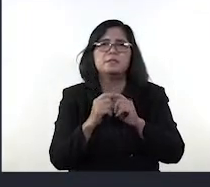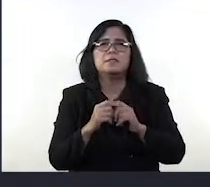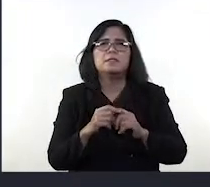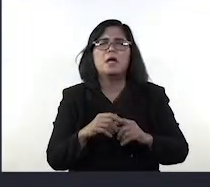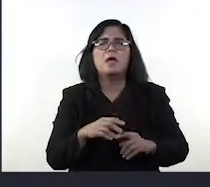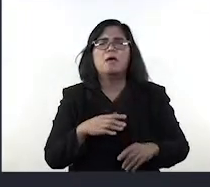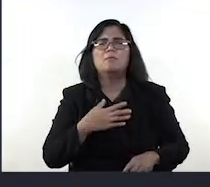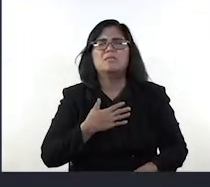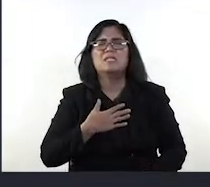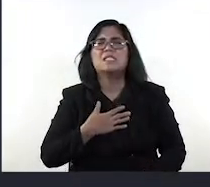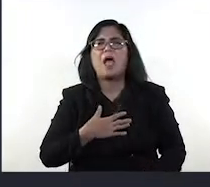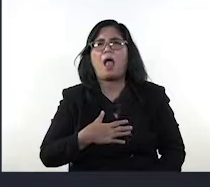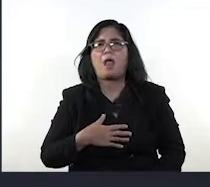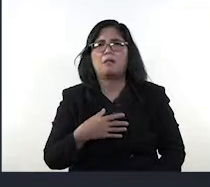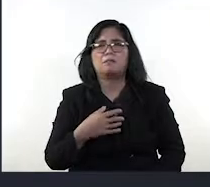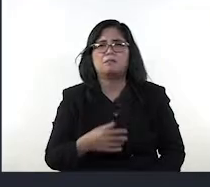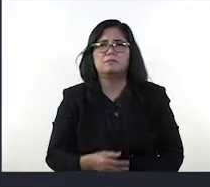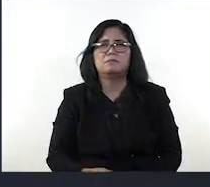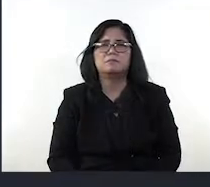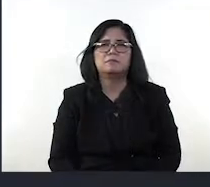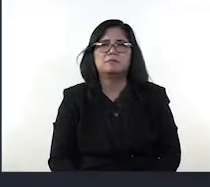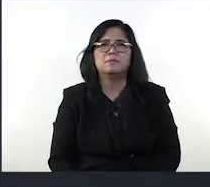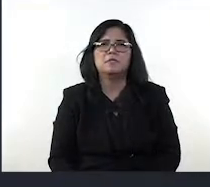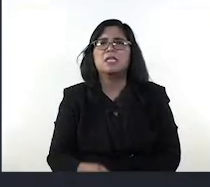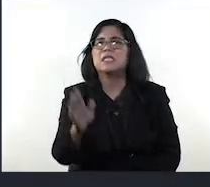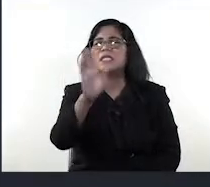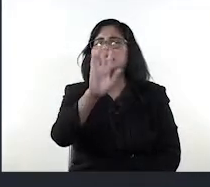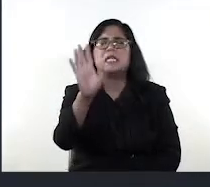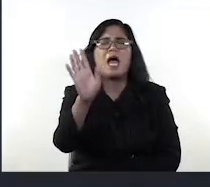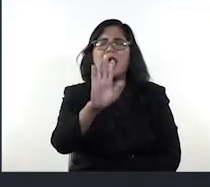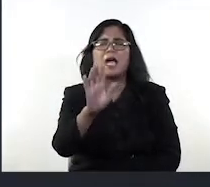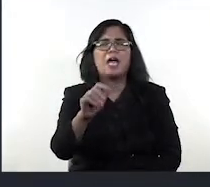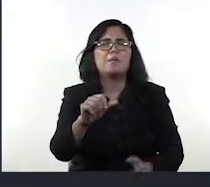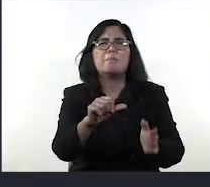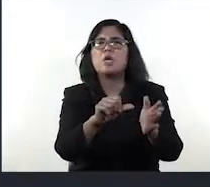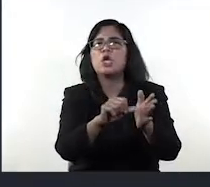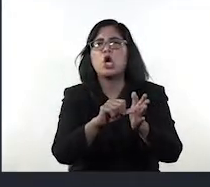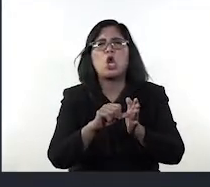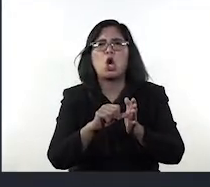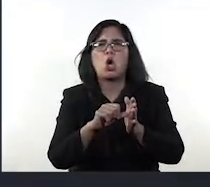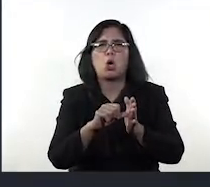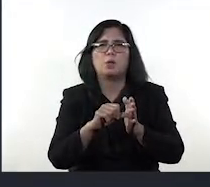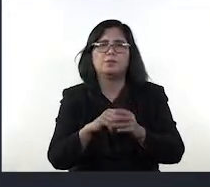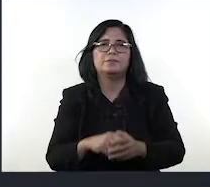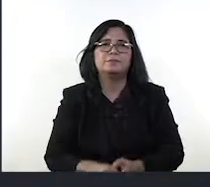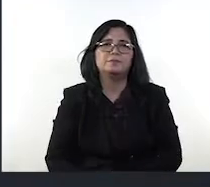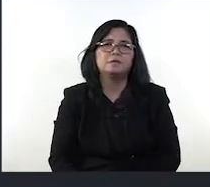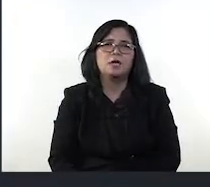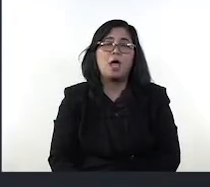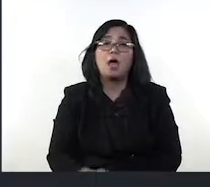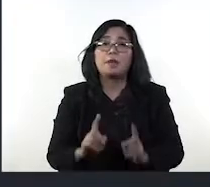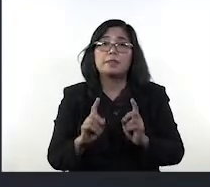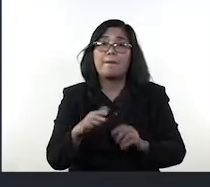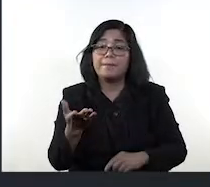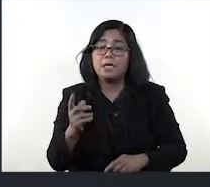Hai dan menyesali keadaan ia tidak akan menolong apa-apalah hidup saudara Hai Tapi waktu kita mulai